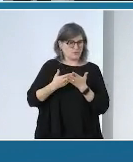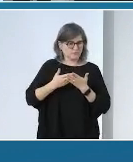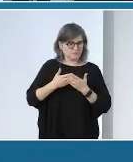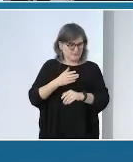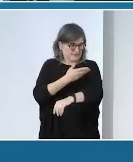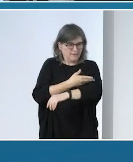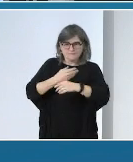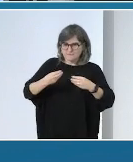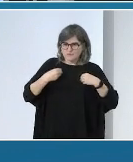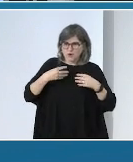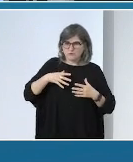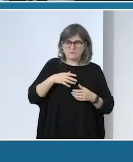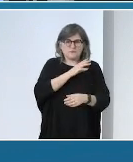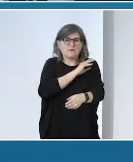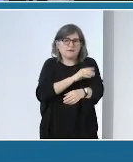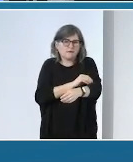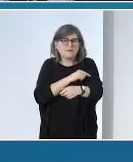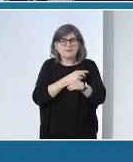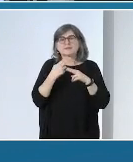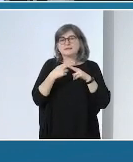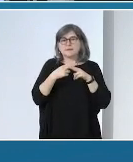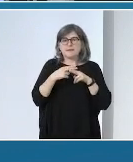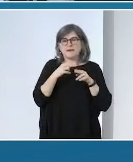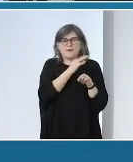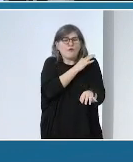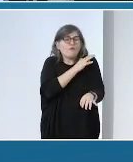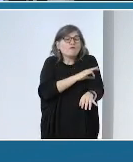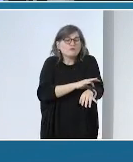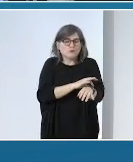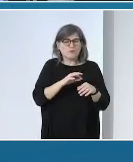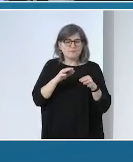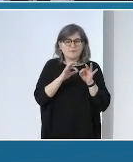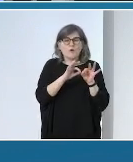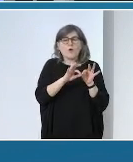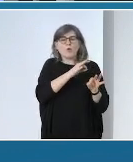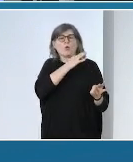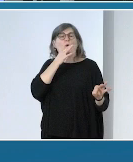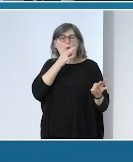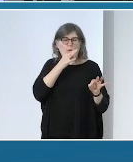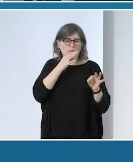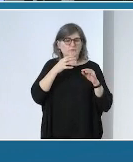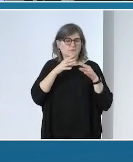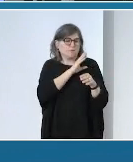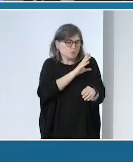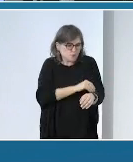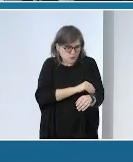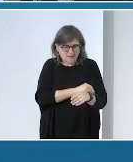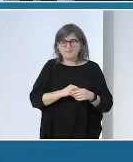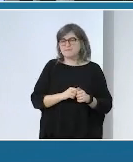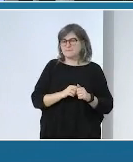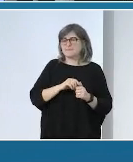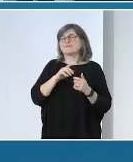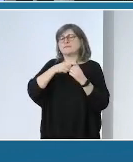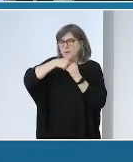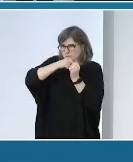Dans nos muscles, on les appelle les fuseaux neuromusculaires, et dans nos articulations. Et il y a un troisième type